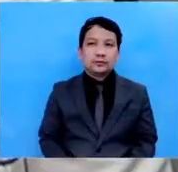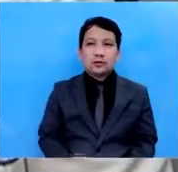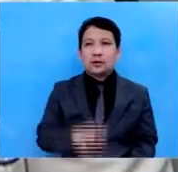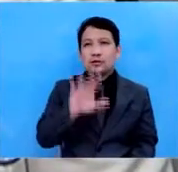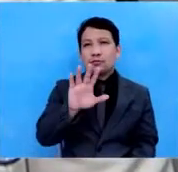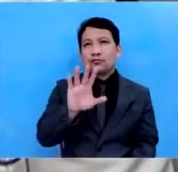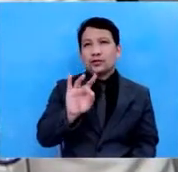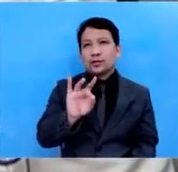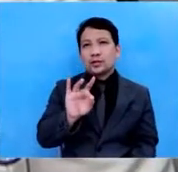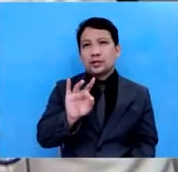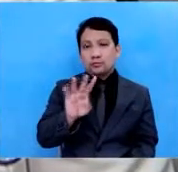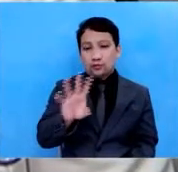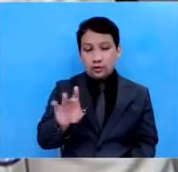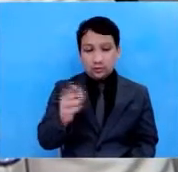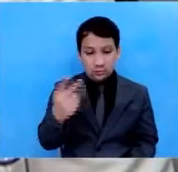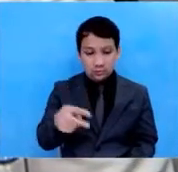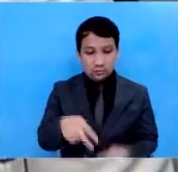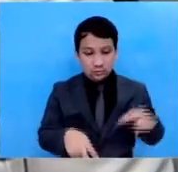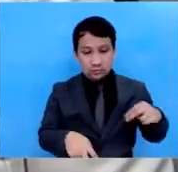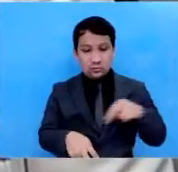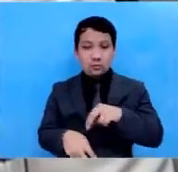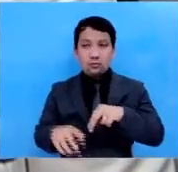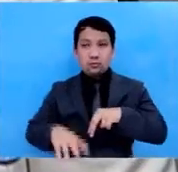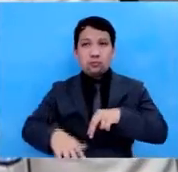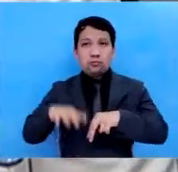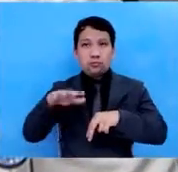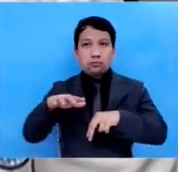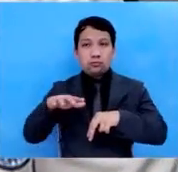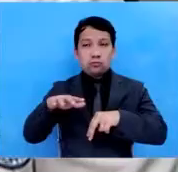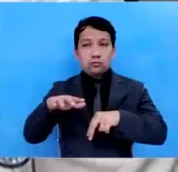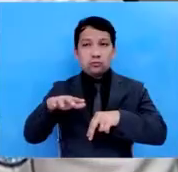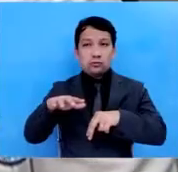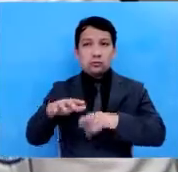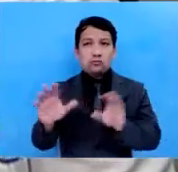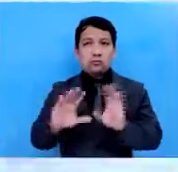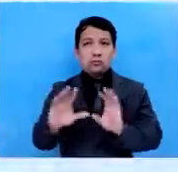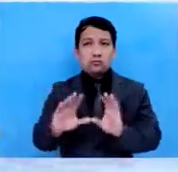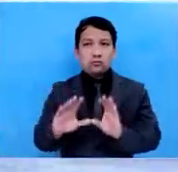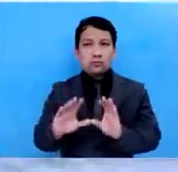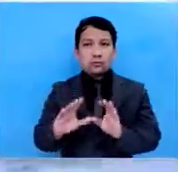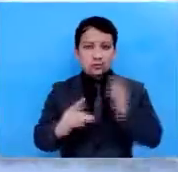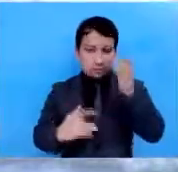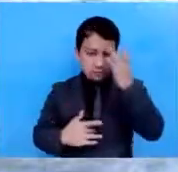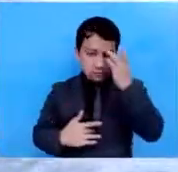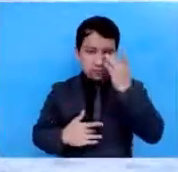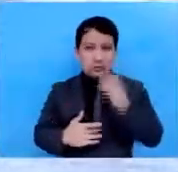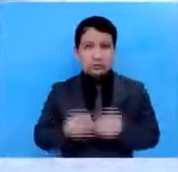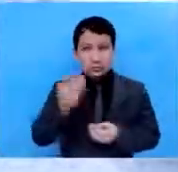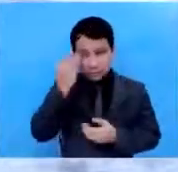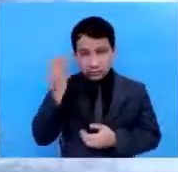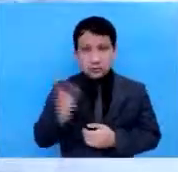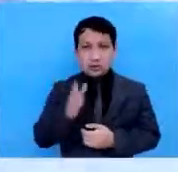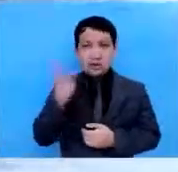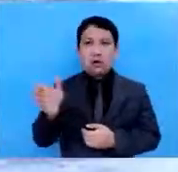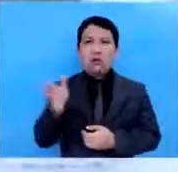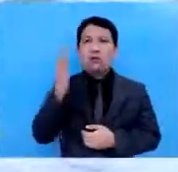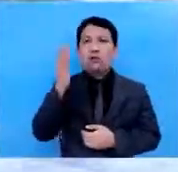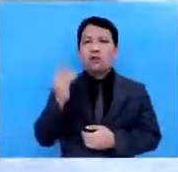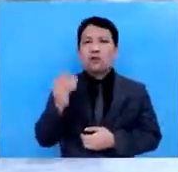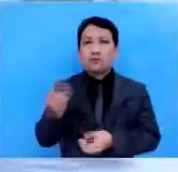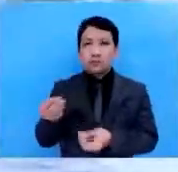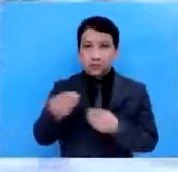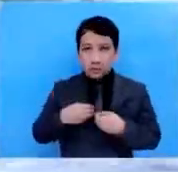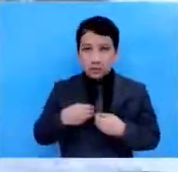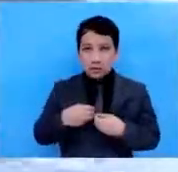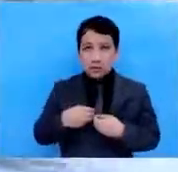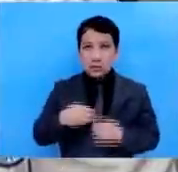hours na lumusob kayo sa baha. So don't wait for symptoms. Sabihin nyo na po, because they can give you